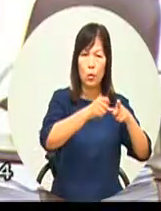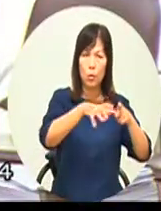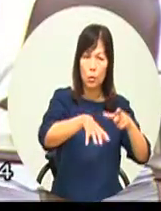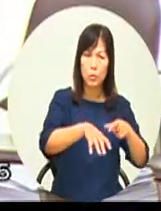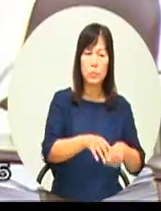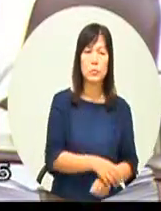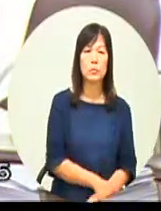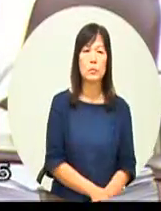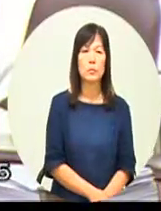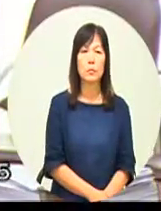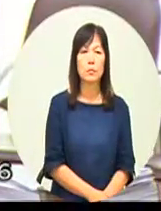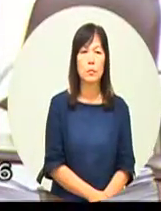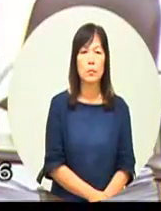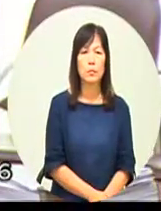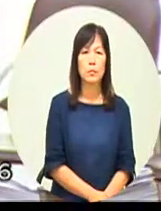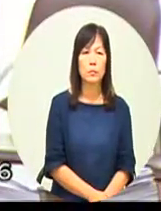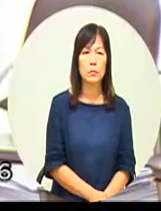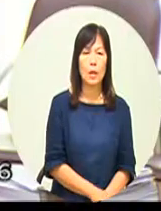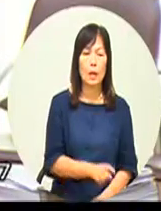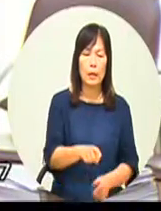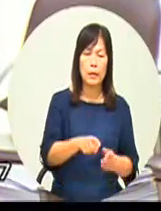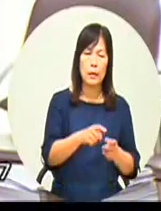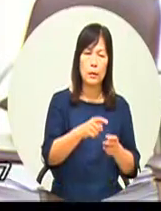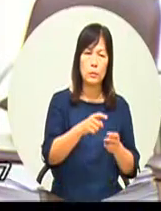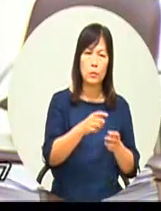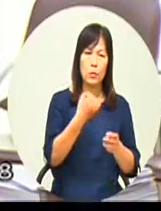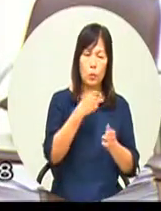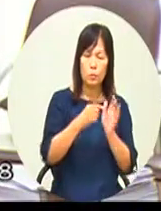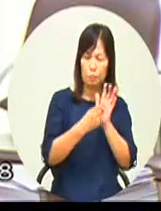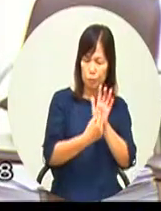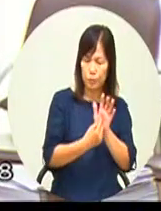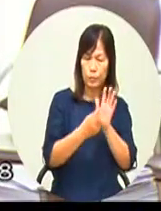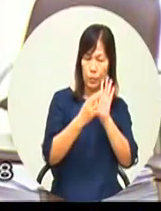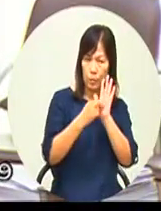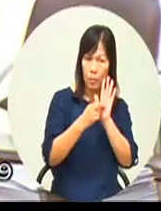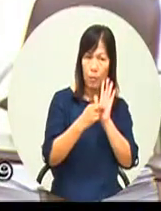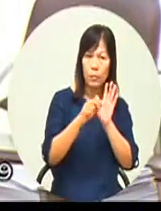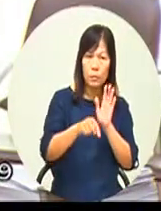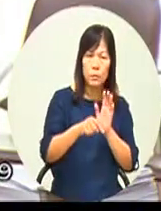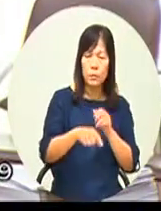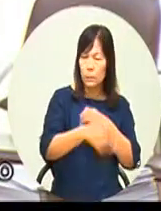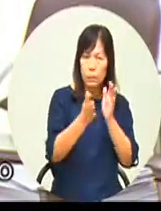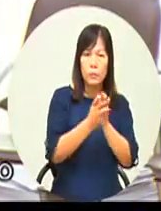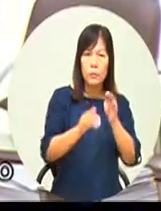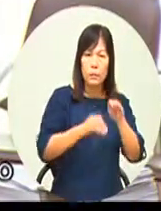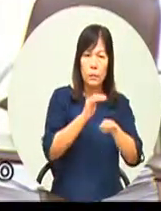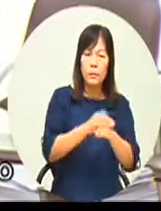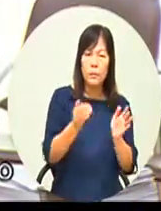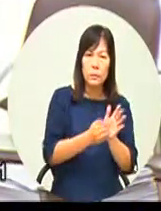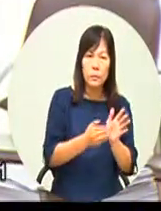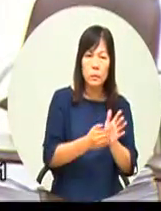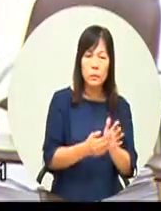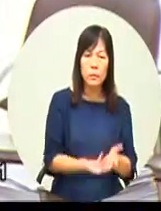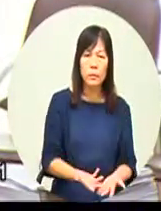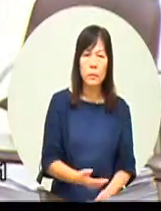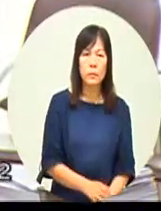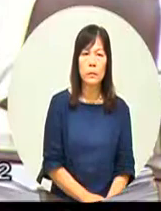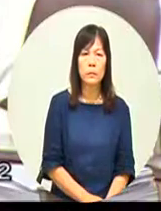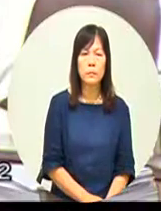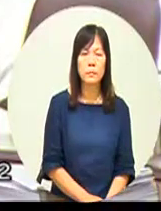前哦，当然刚刚我要陈述的都是已经弄好了，好啊呢，诶